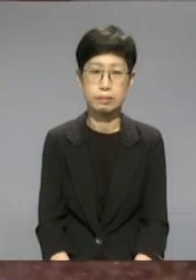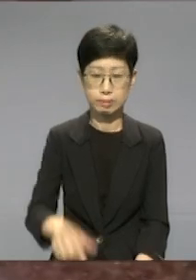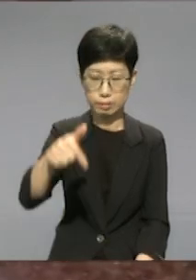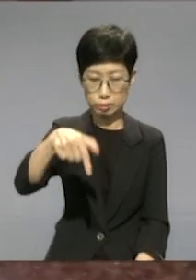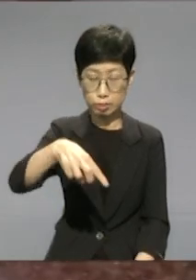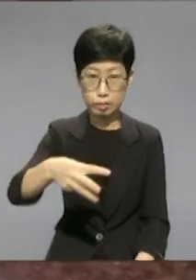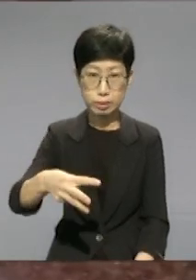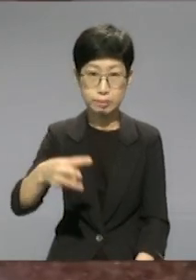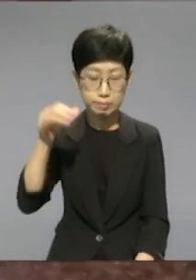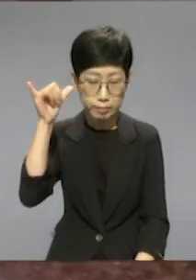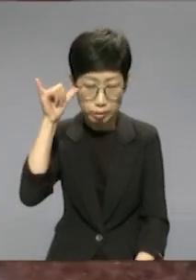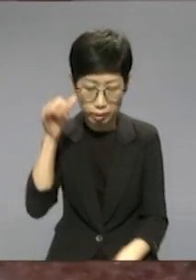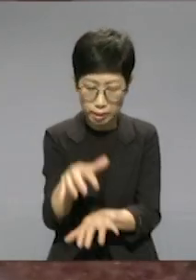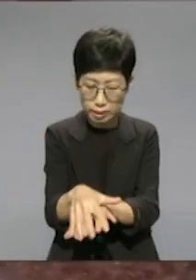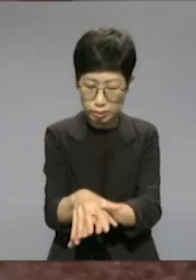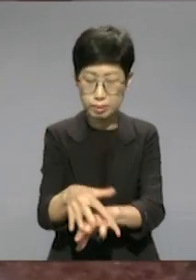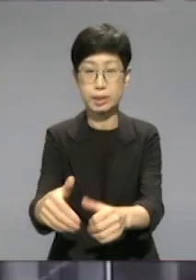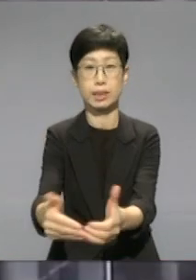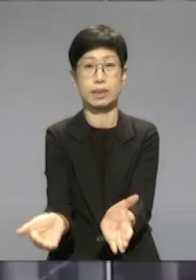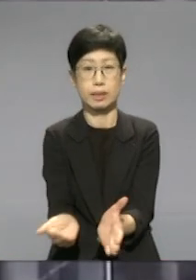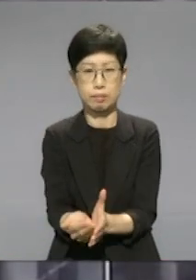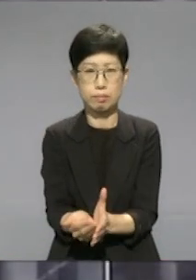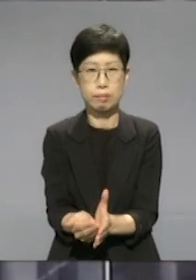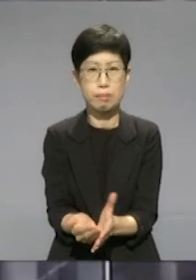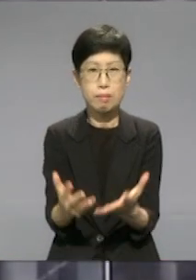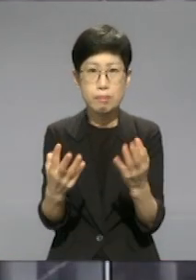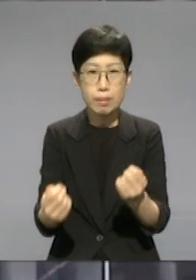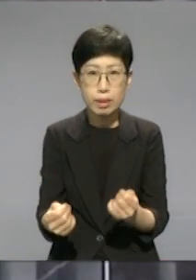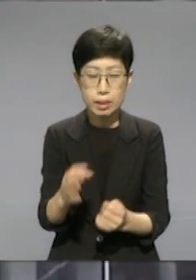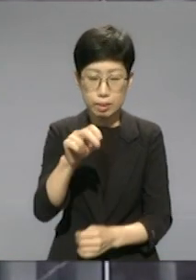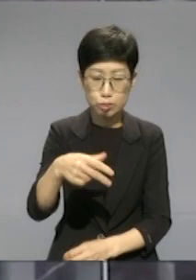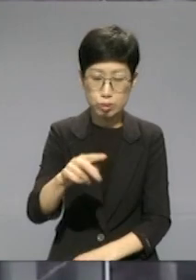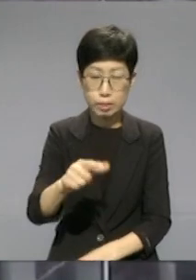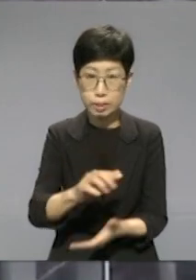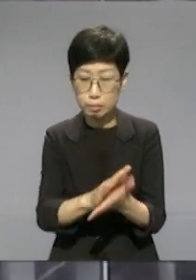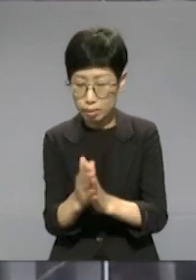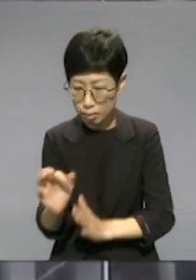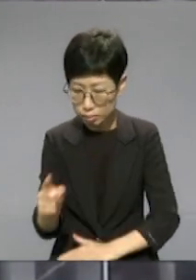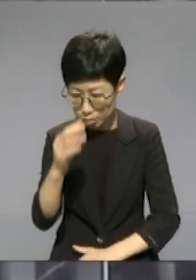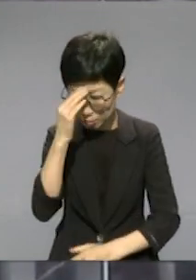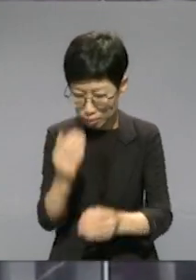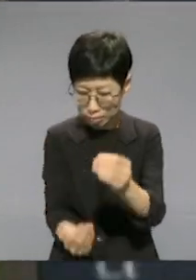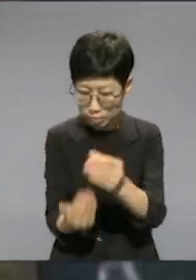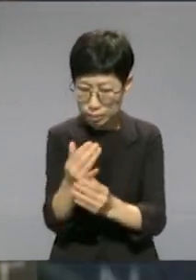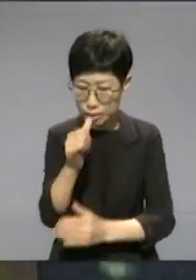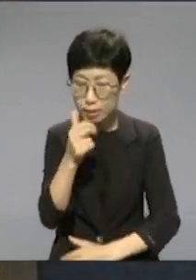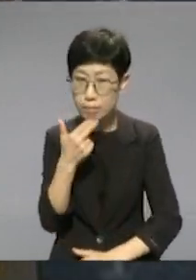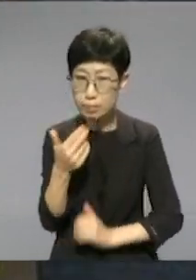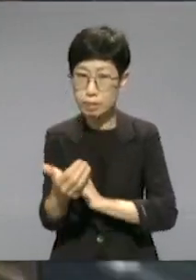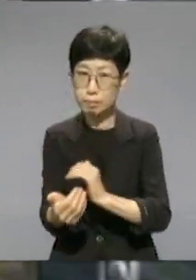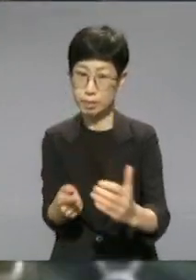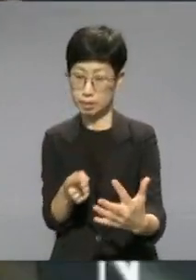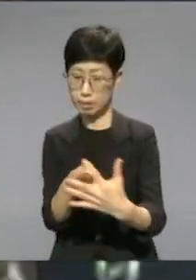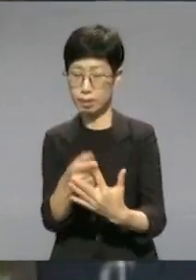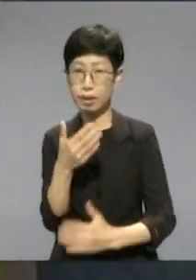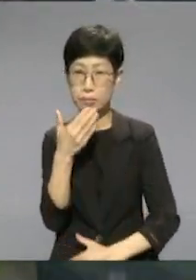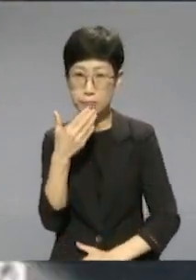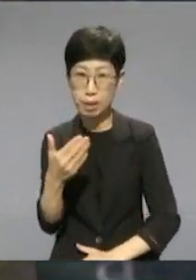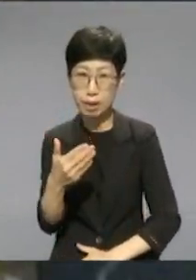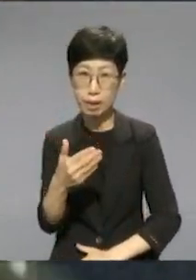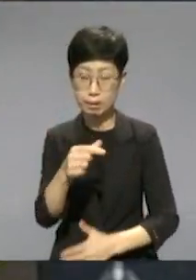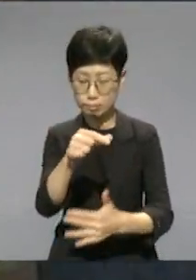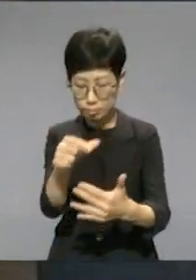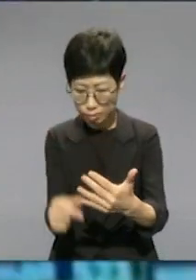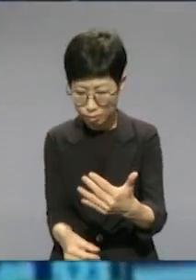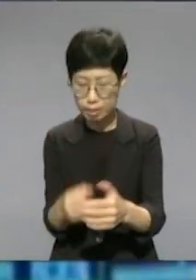구글의 인공지능 조직인 딥마인드가 수천만개 유전자 변이가 질병을 유발할 수 있는지 예측할 수 있는 AI